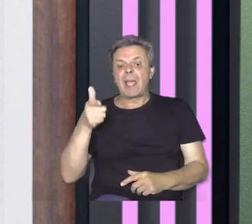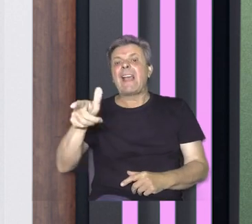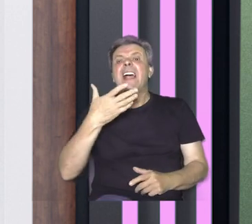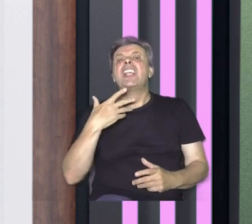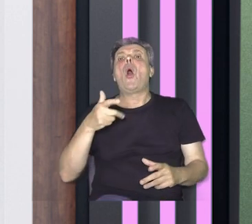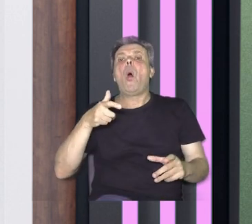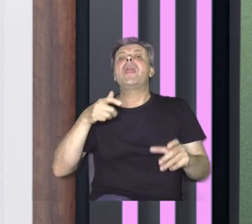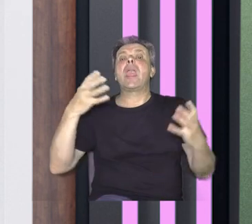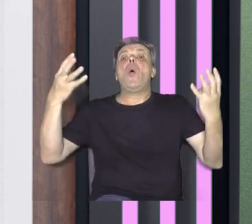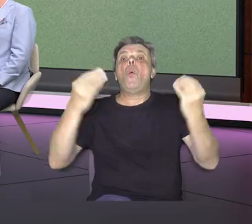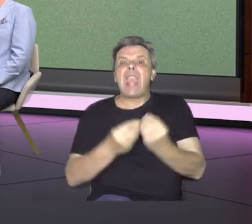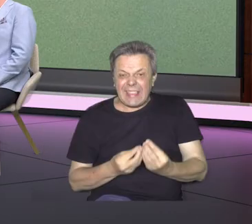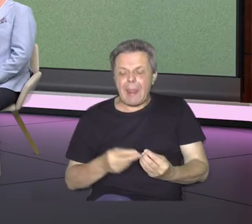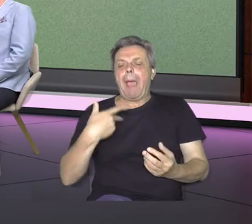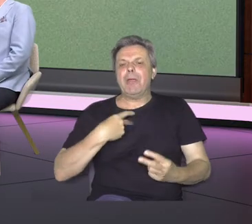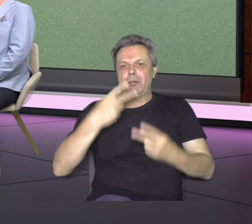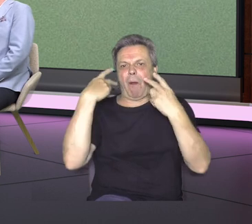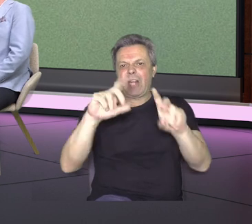oni ujedine, mi vraćamo dugove.